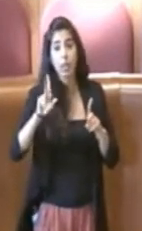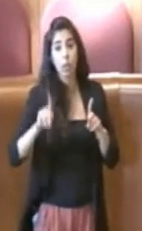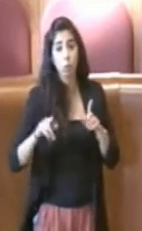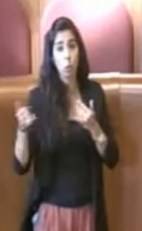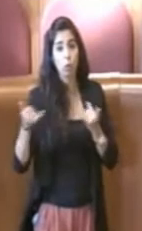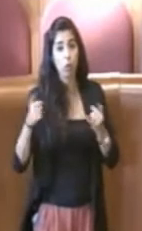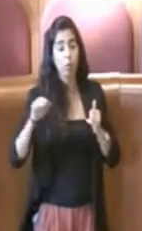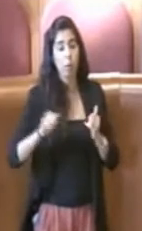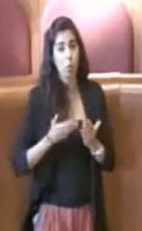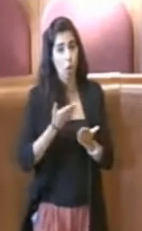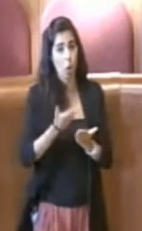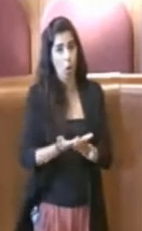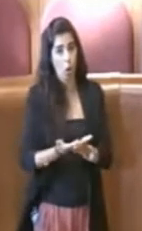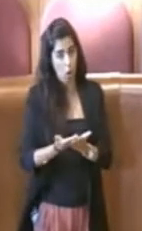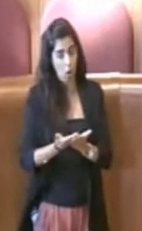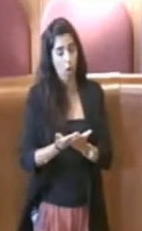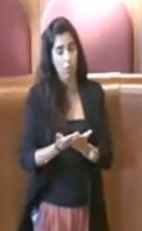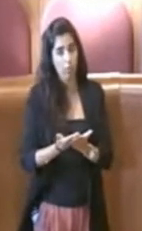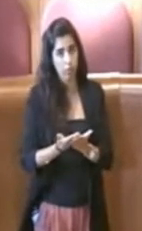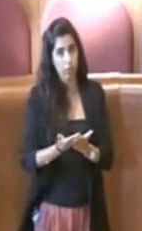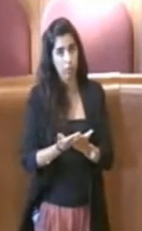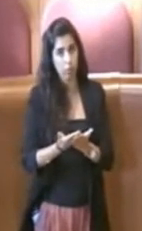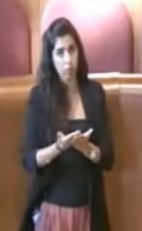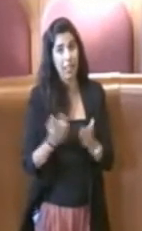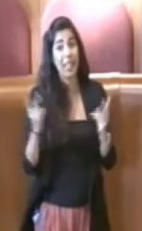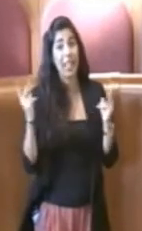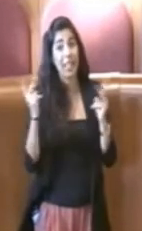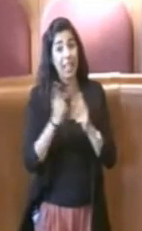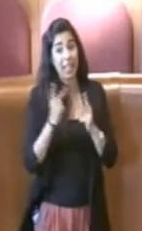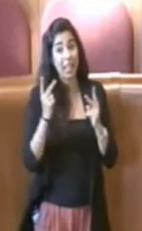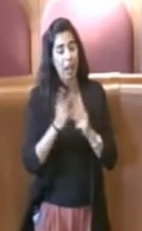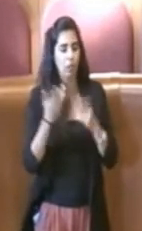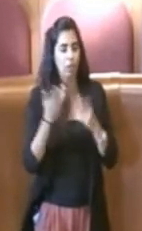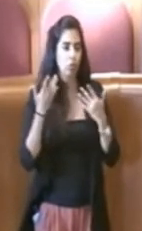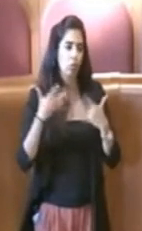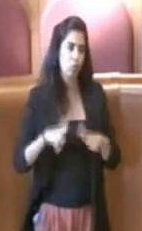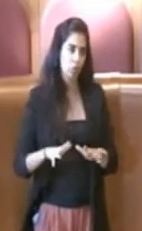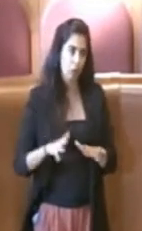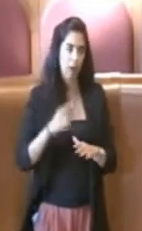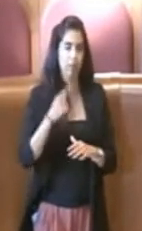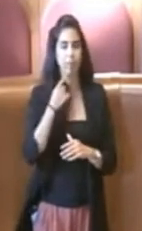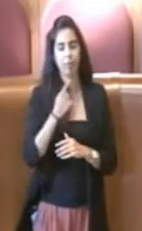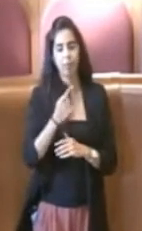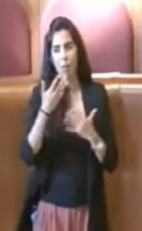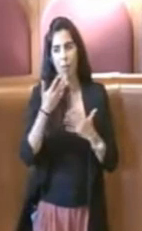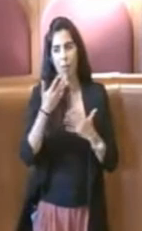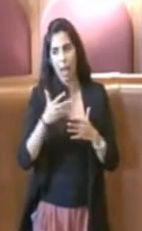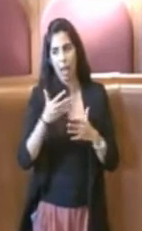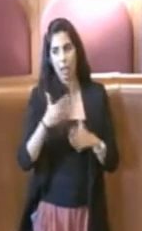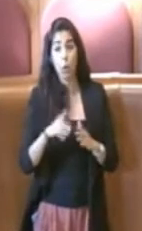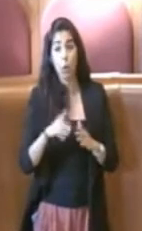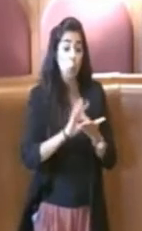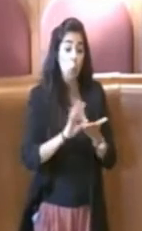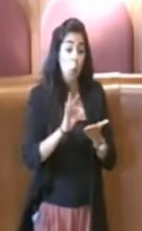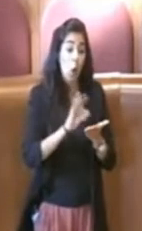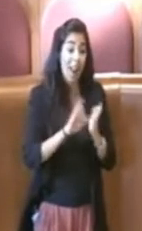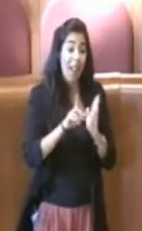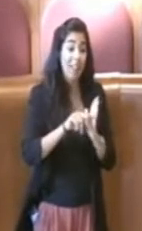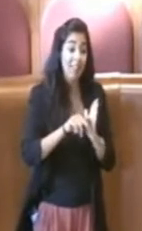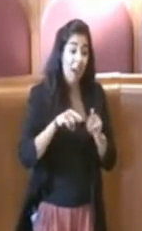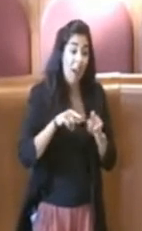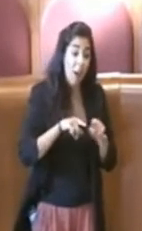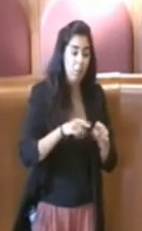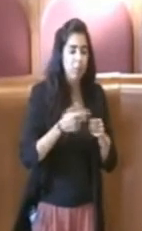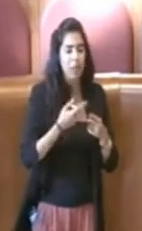in realtà è stato ampiamente ricordato i tempi della scuola sono diversi quindi la data